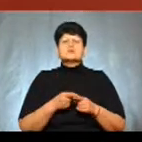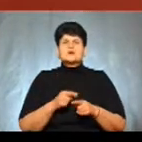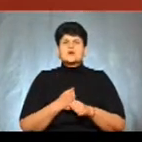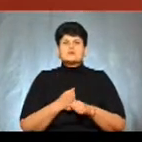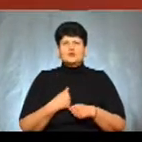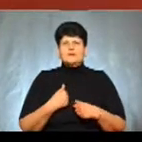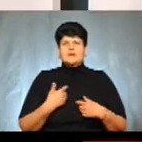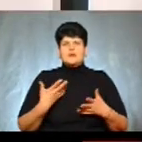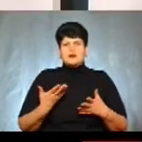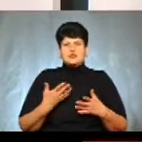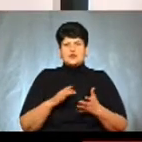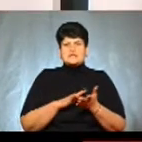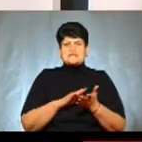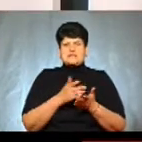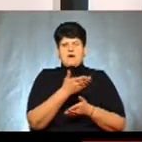робите, вона каже, то не я, то цигани.